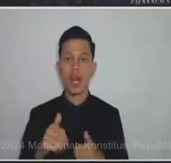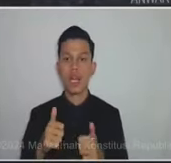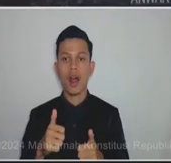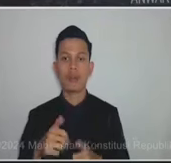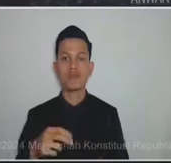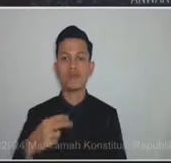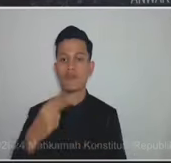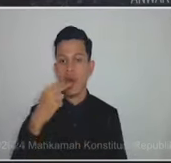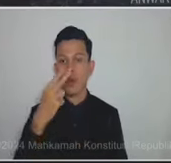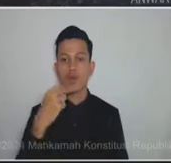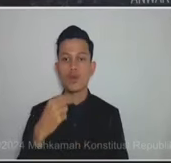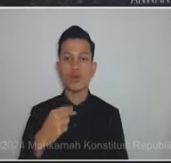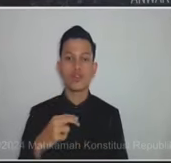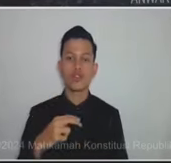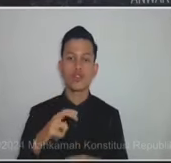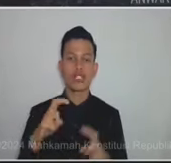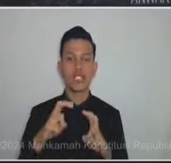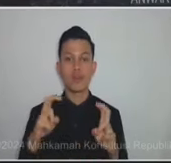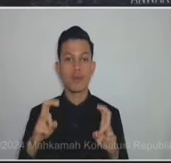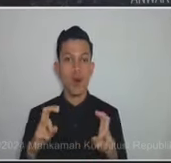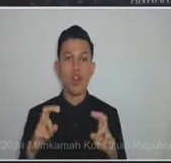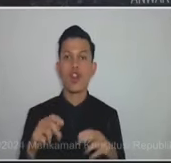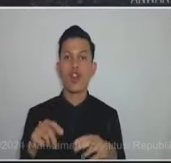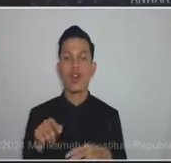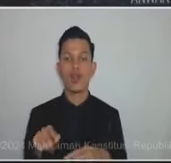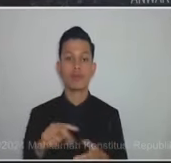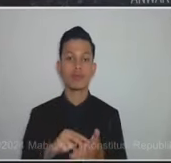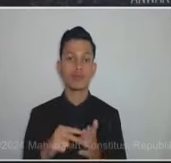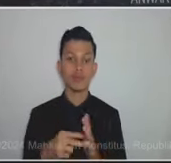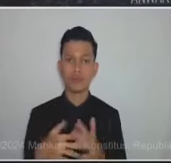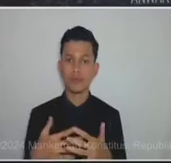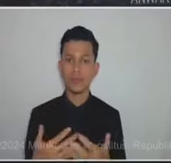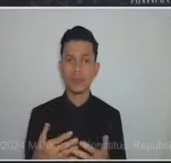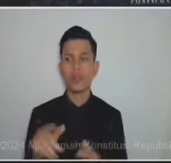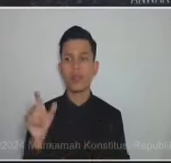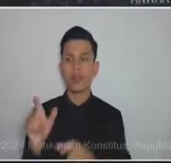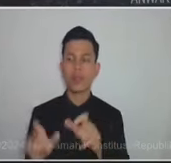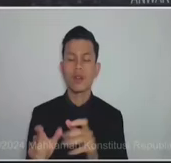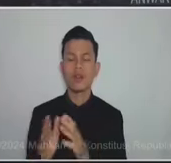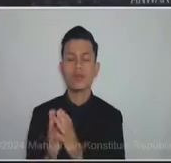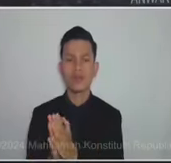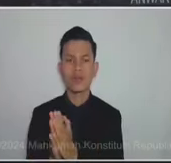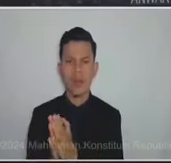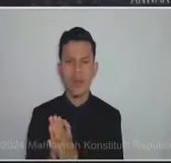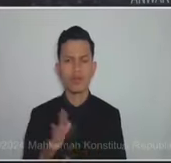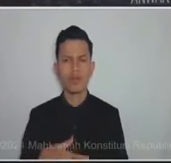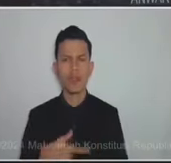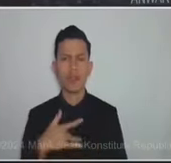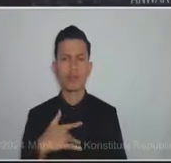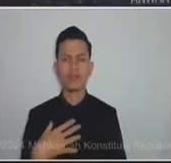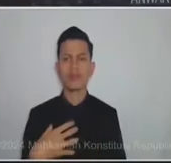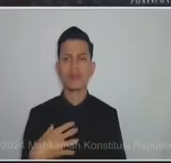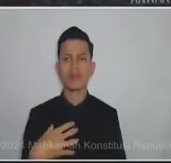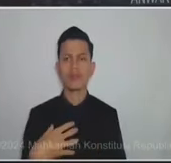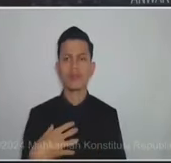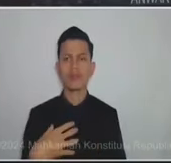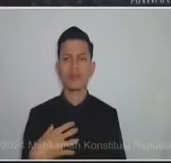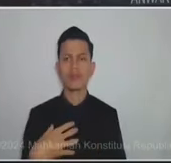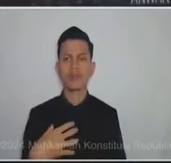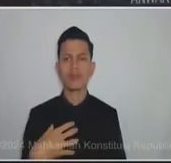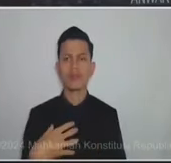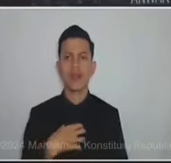kabupaten Cirebon oleh karena itu para pemohon merasa kehilangan hak konstitusional dan